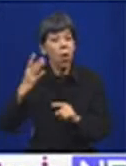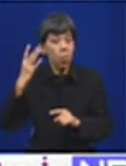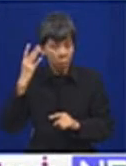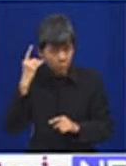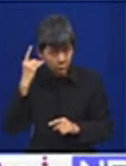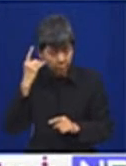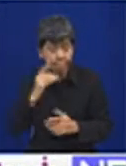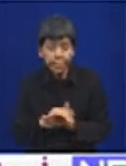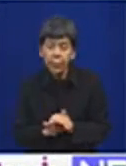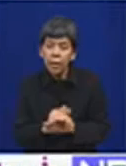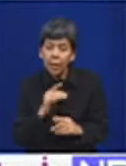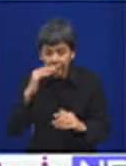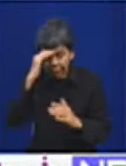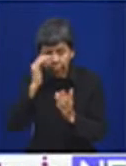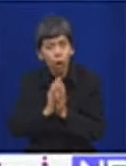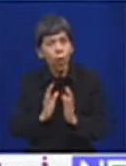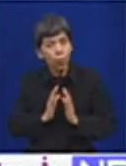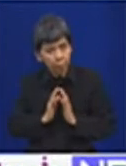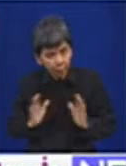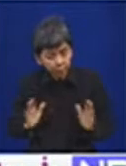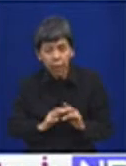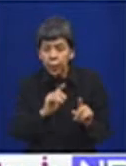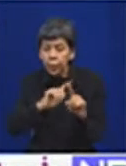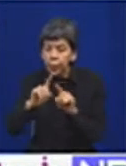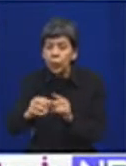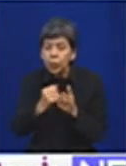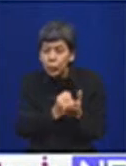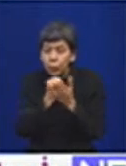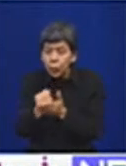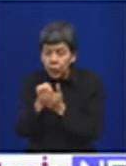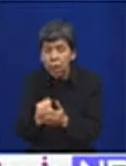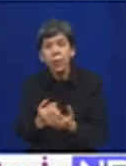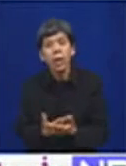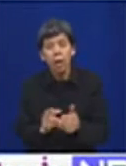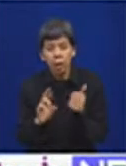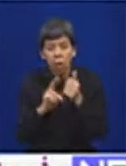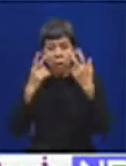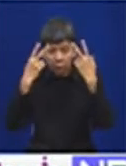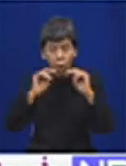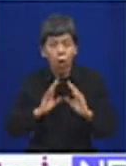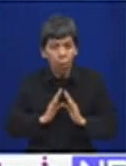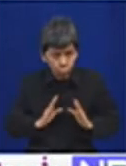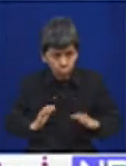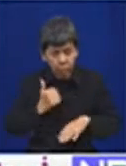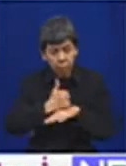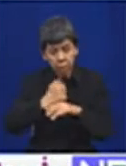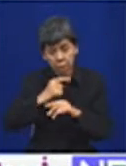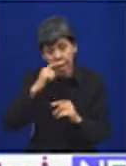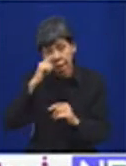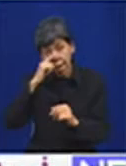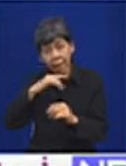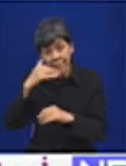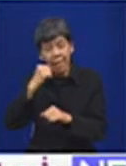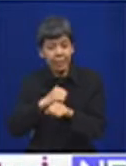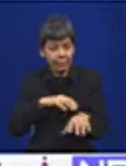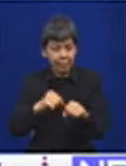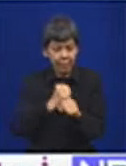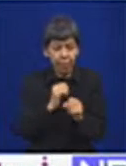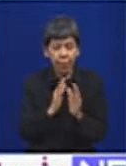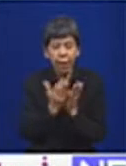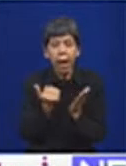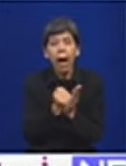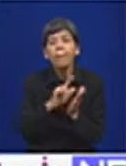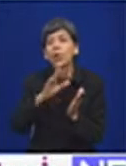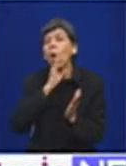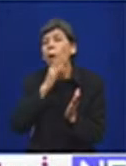ก็ขอบคุณตำรวจนะครับแล้วก็หลายส่วนนะช่วยกันขอบคุณท่านรองนายกตีนะผู้จัดการตำรวจชาติที่ช่วยกันดำเนินการเรื่องพาสปอร์ต